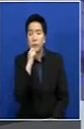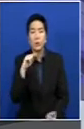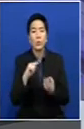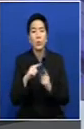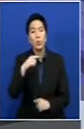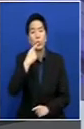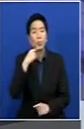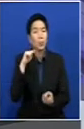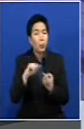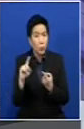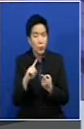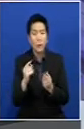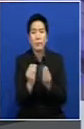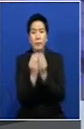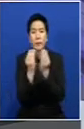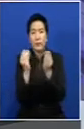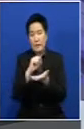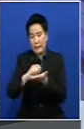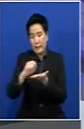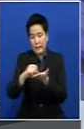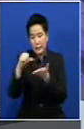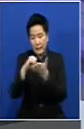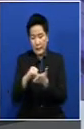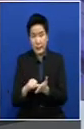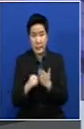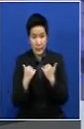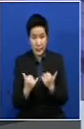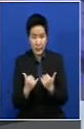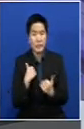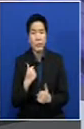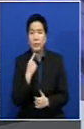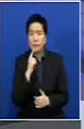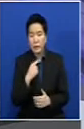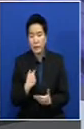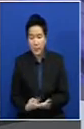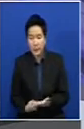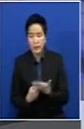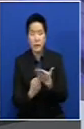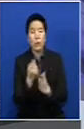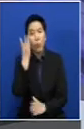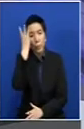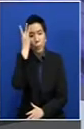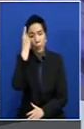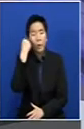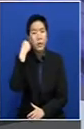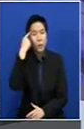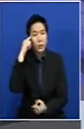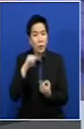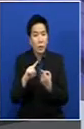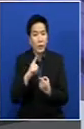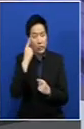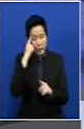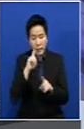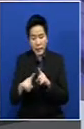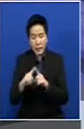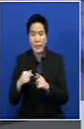ก็พูดถึงเรื่องของร่างรัฐธรรมนูญที่กำลังปรับแก้กันอยู่ที่เขาให้เสนอแนวคิดหรือว่าข้อไอเดีย